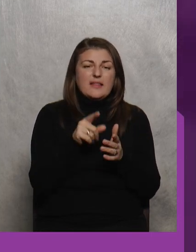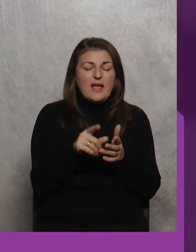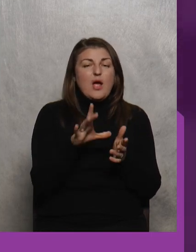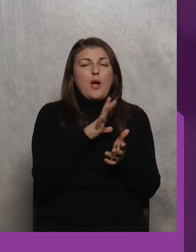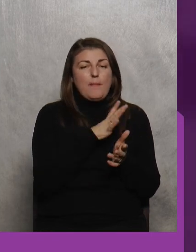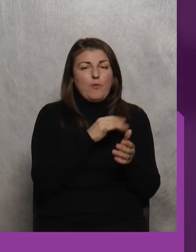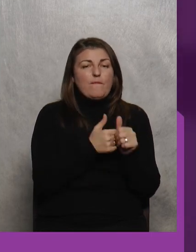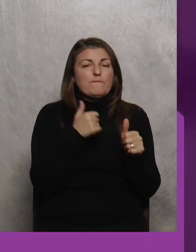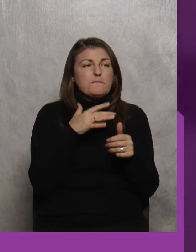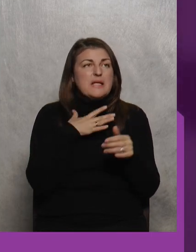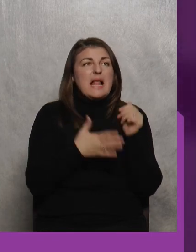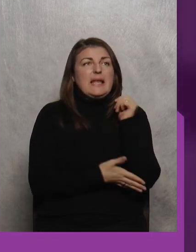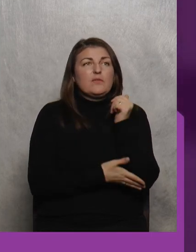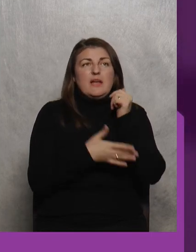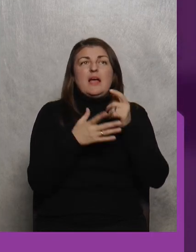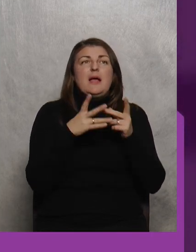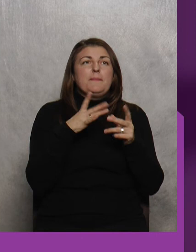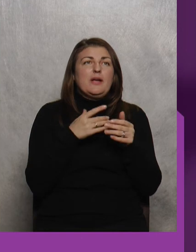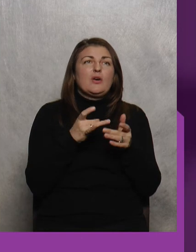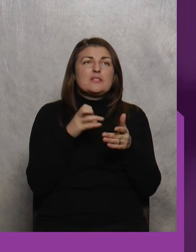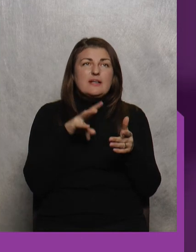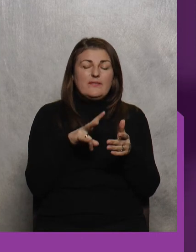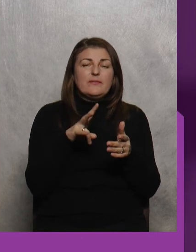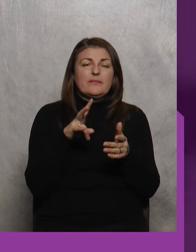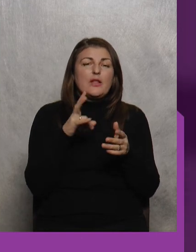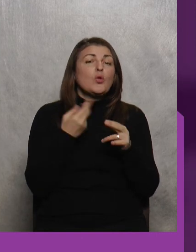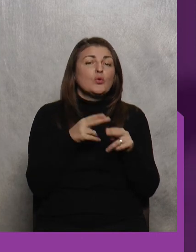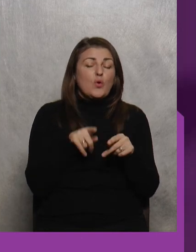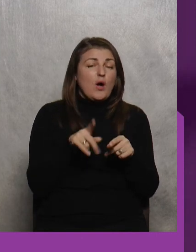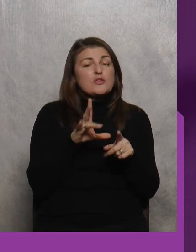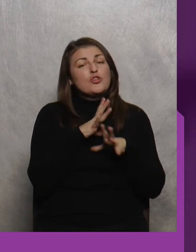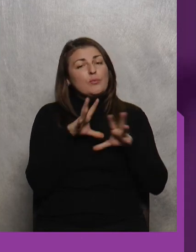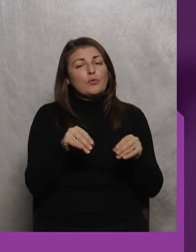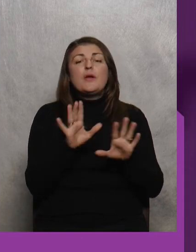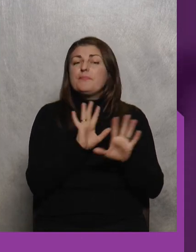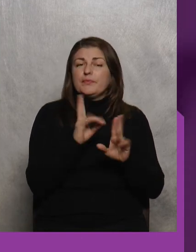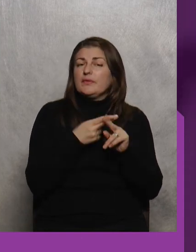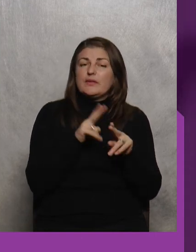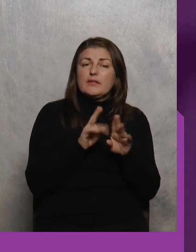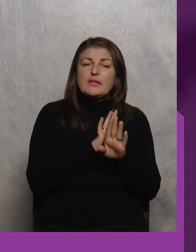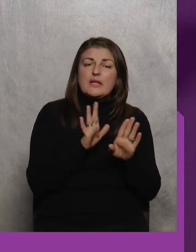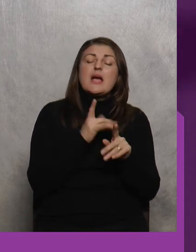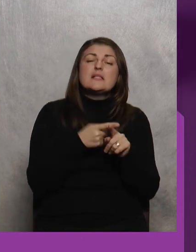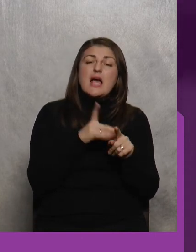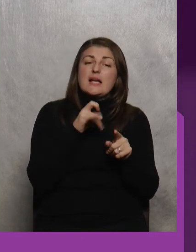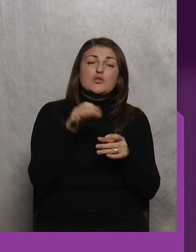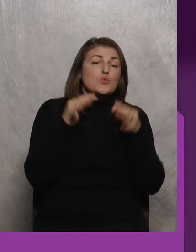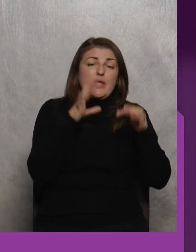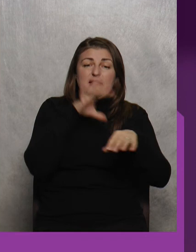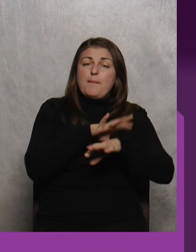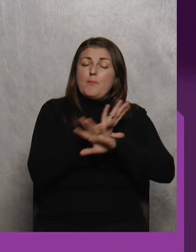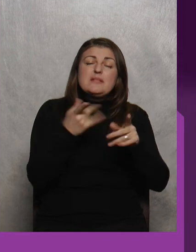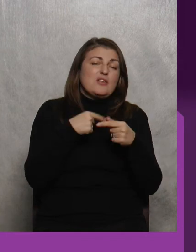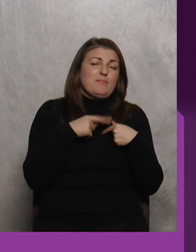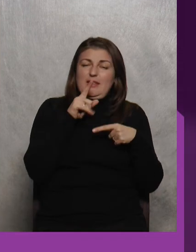захвату. Відрив ліктя, мені здається, ні, у азербайджанського. Ліктя... Ні, до того, чи не було? Ні, це, ну, раз судді не помітили,